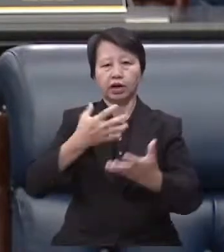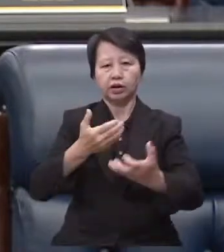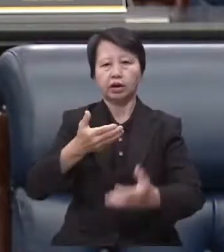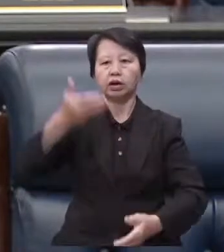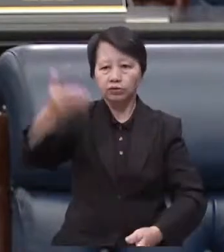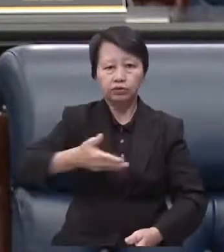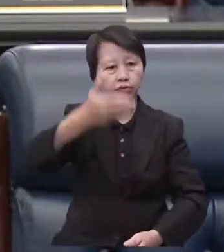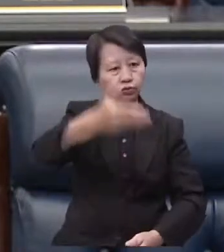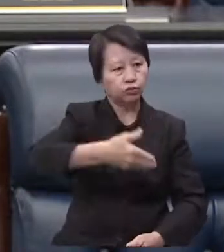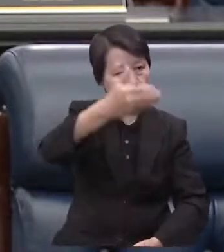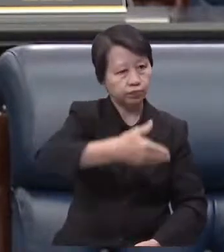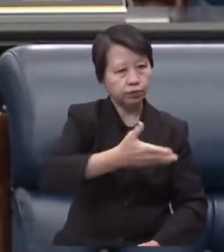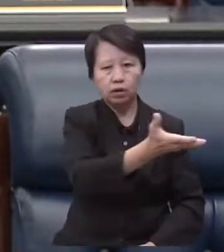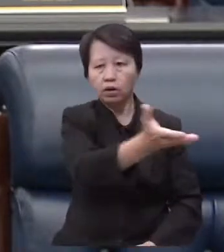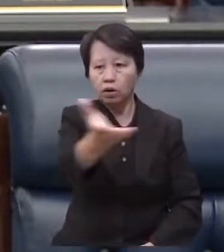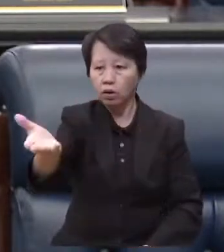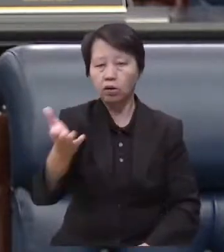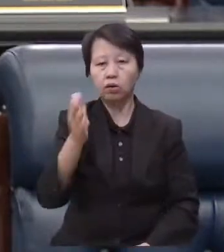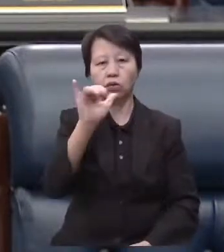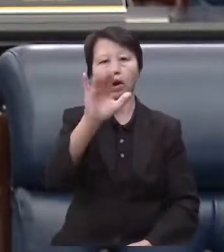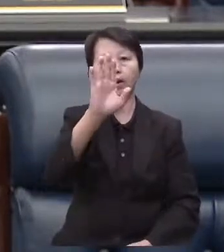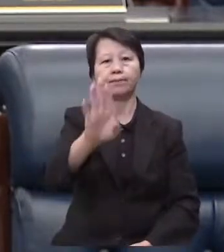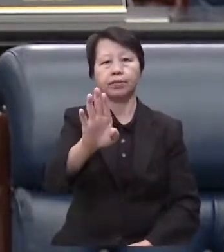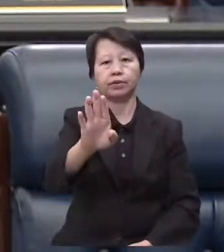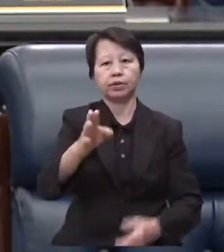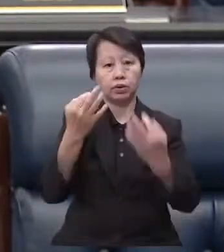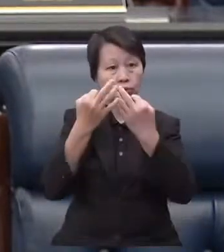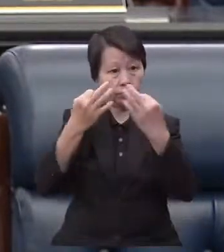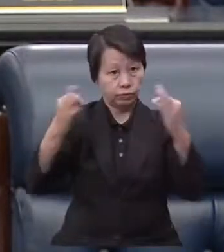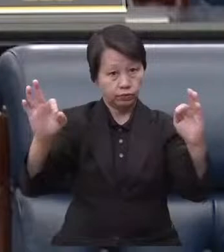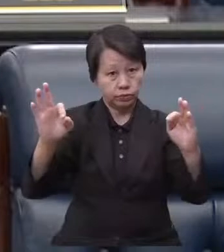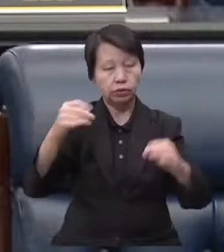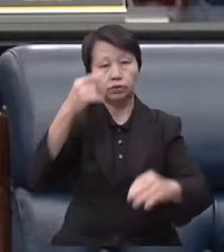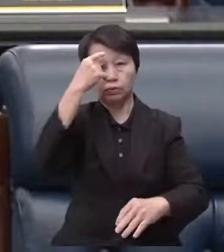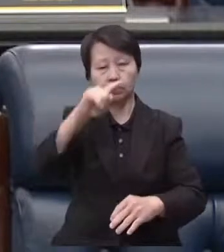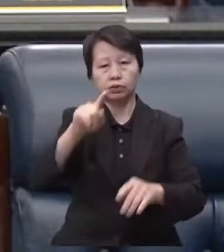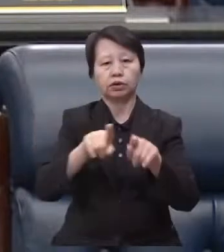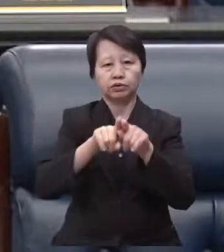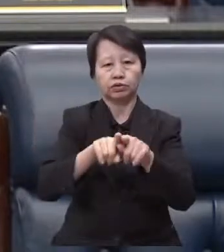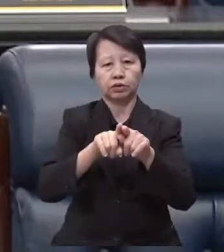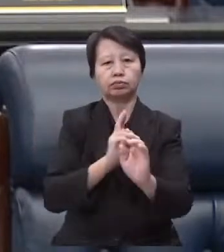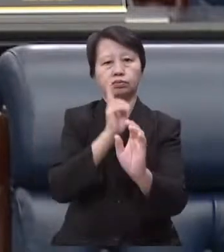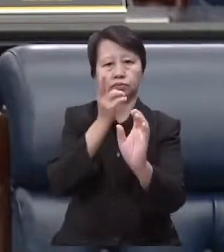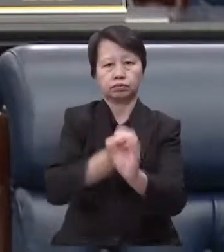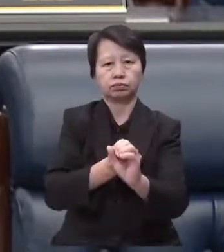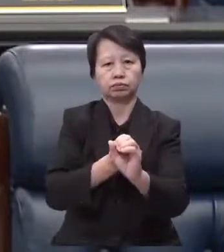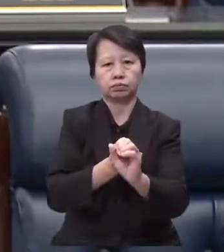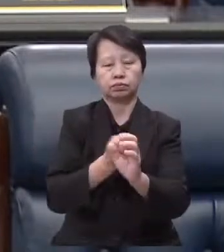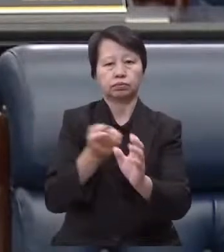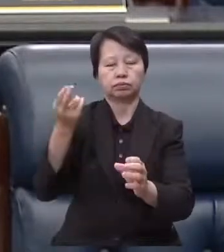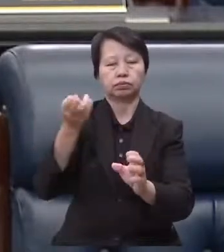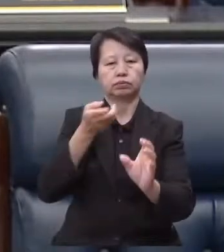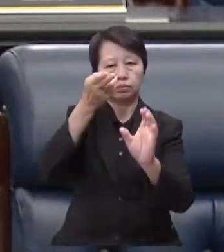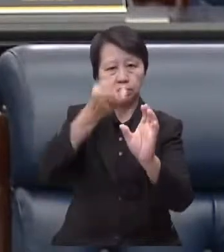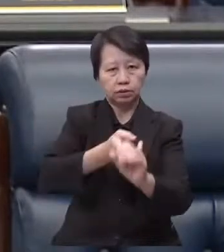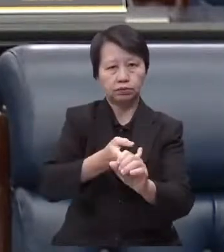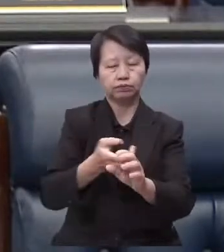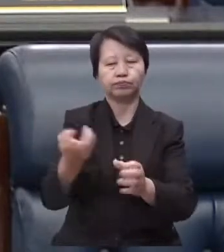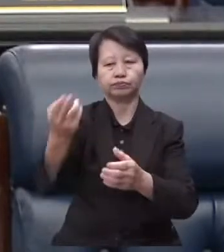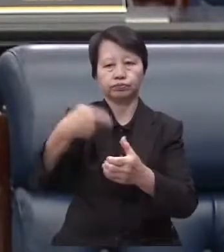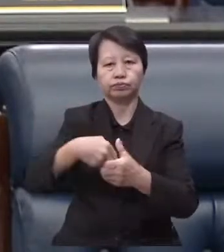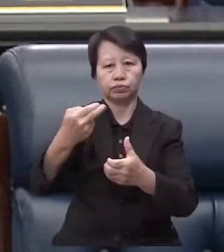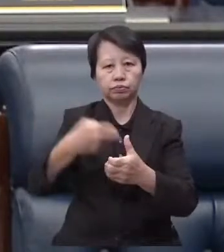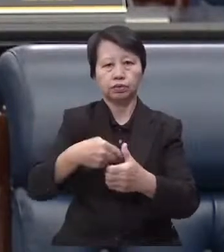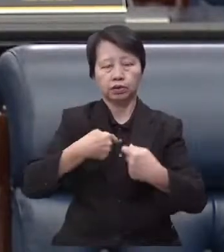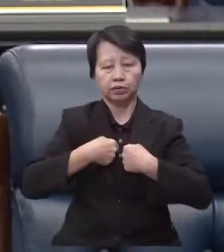Yang Berhormat Yang Berkepala Yang Berkelapangan untuk turut serta menyertai saya dalam